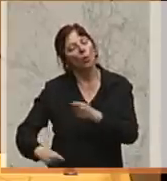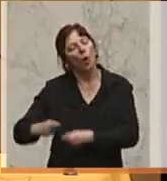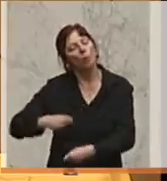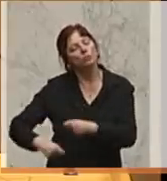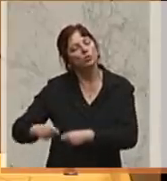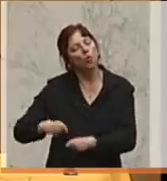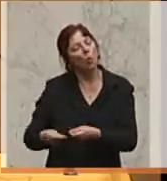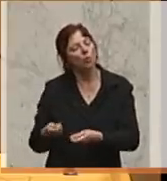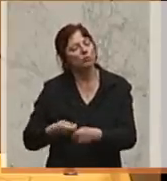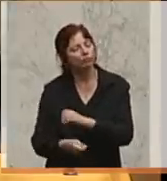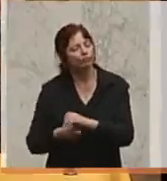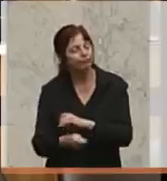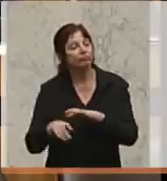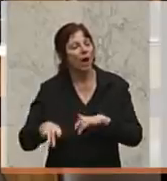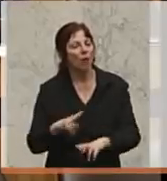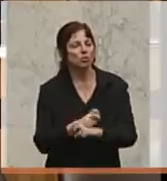und bekämpfen können.